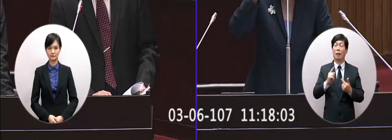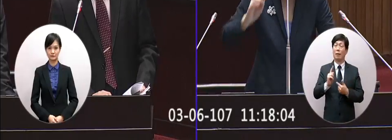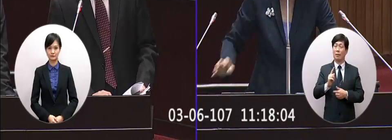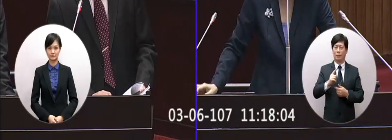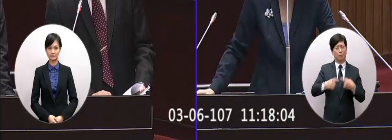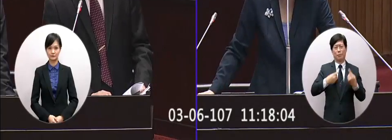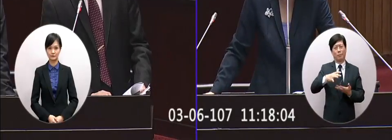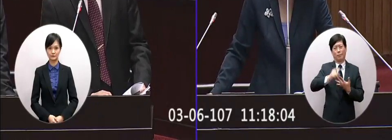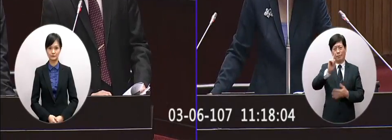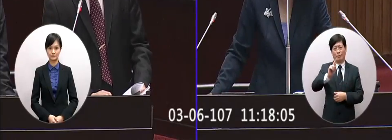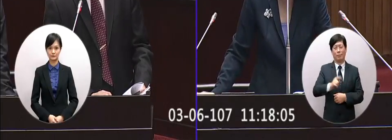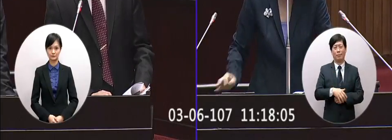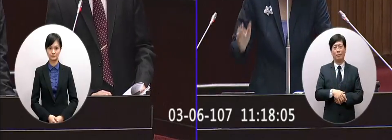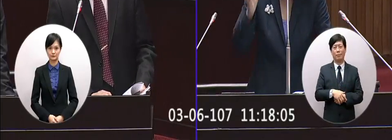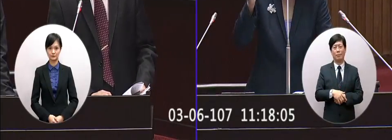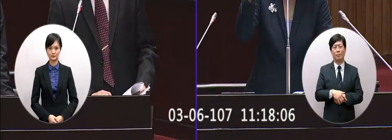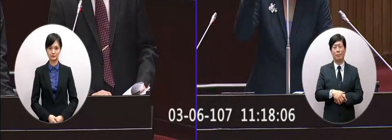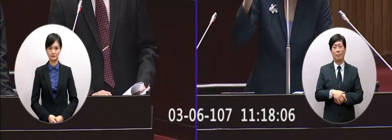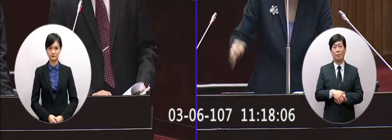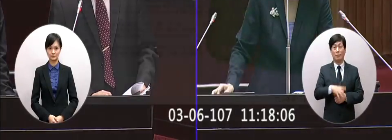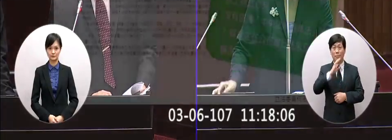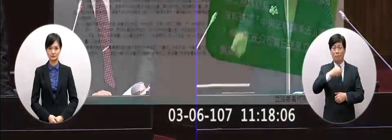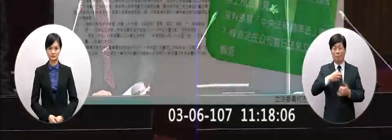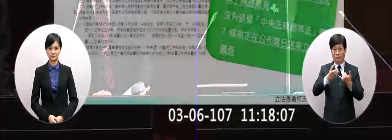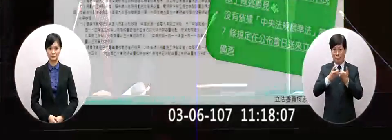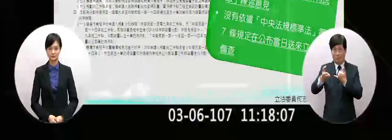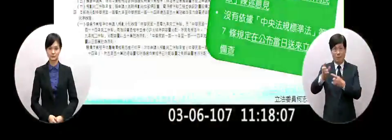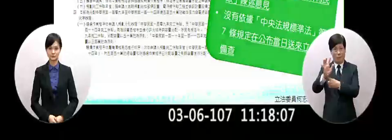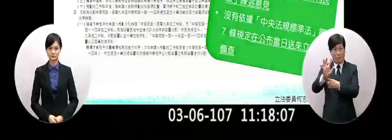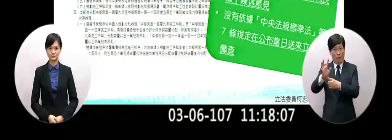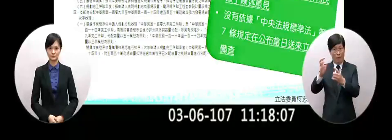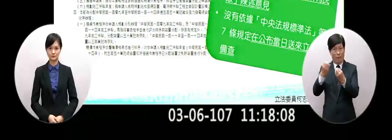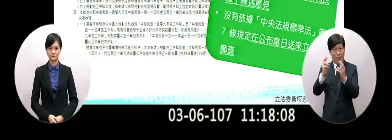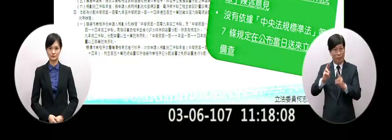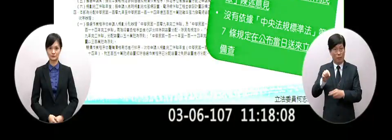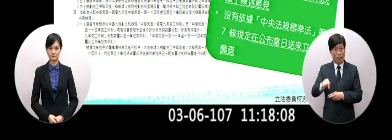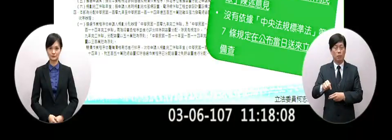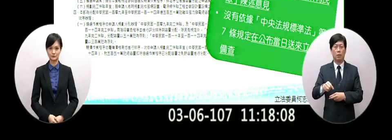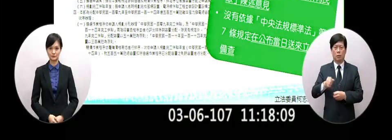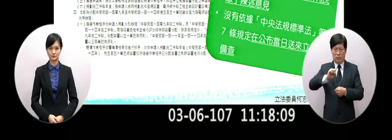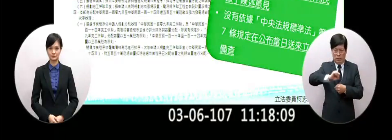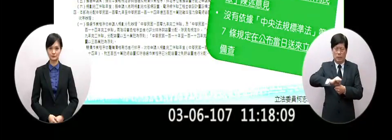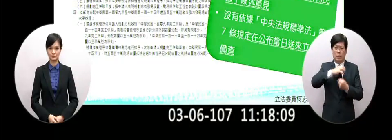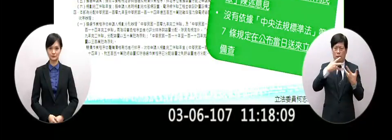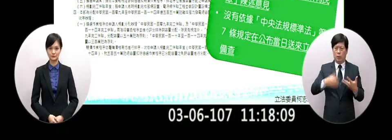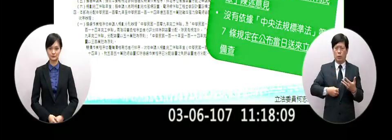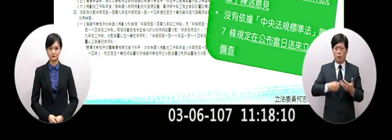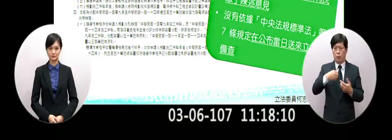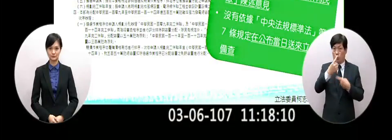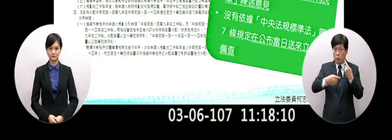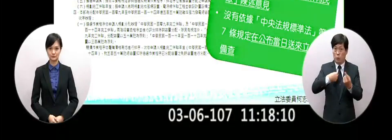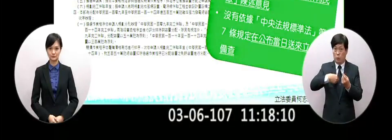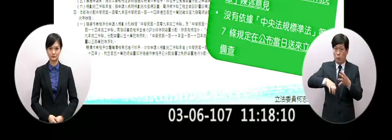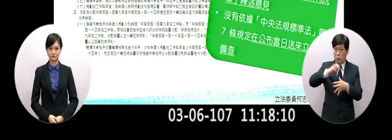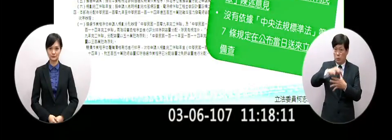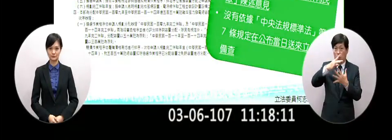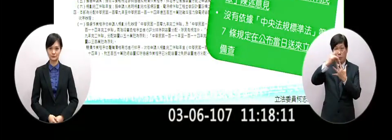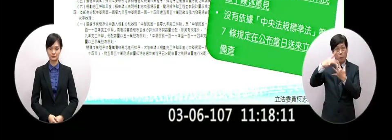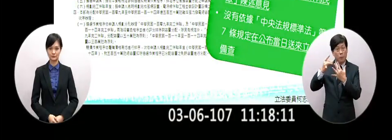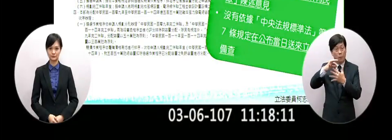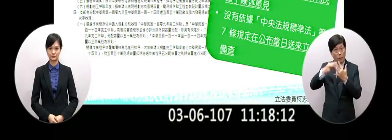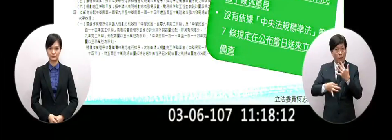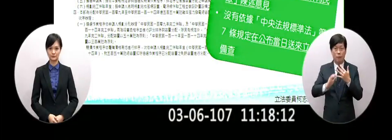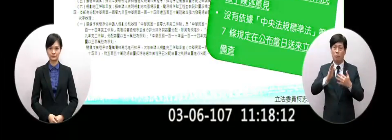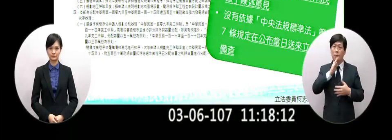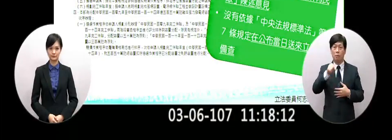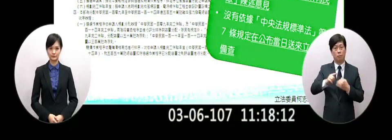举一个例子，离岸风电，你必须要订立很多参选标准等等之类的。但是呢，这一